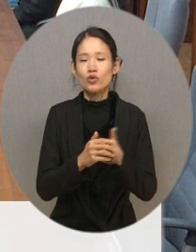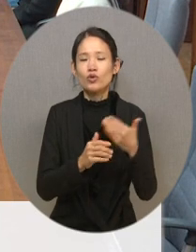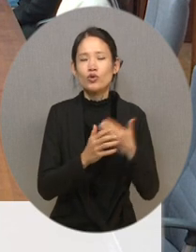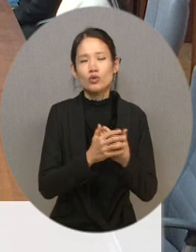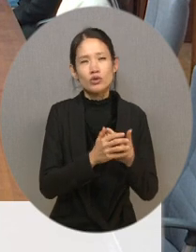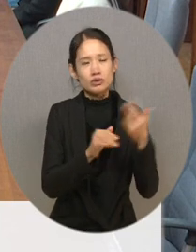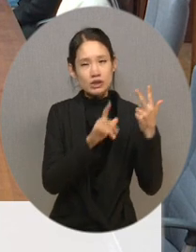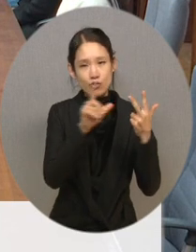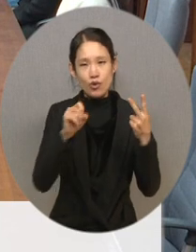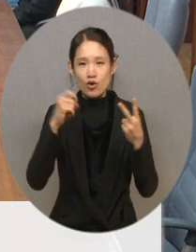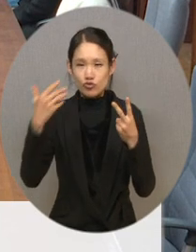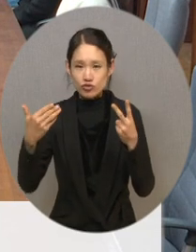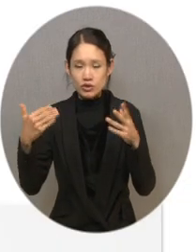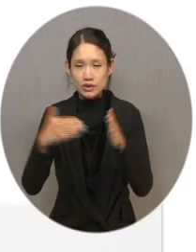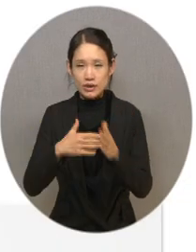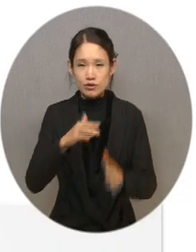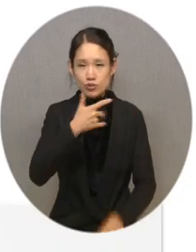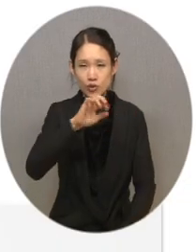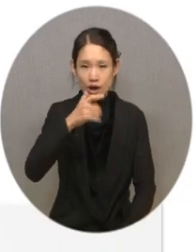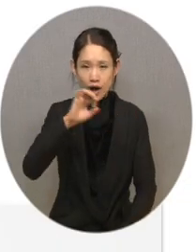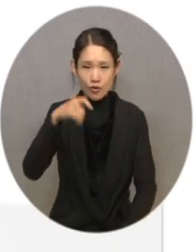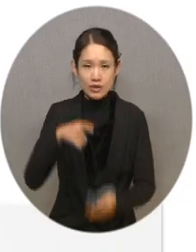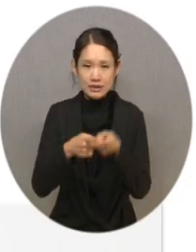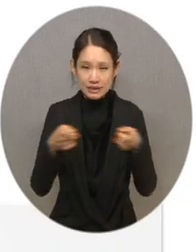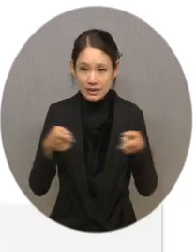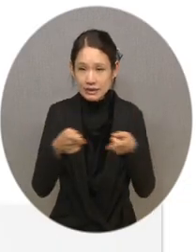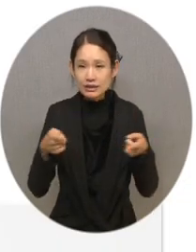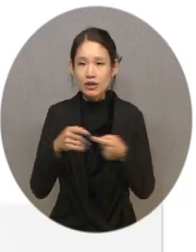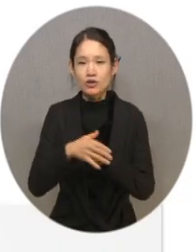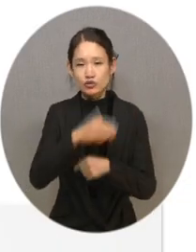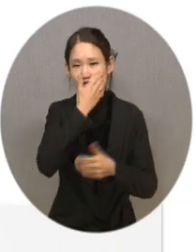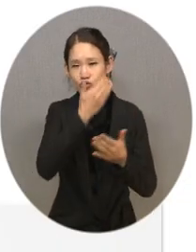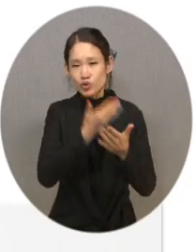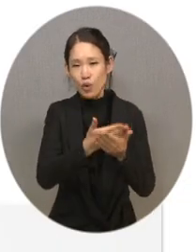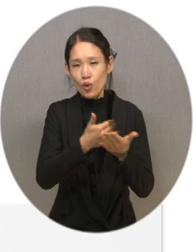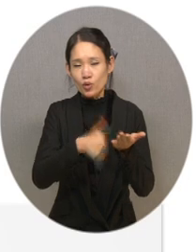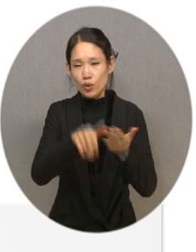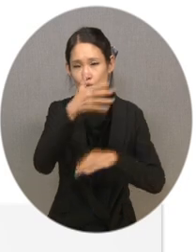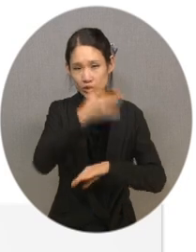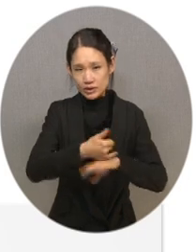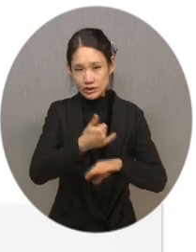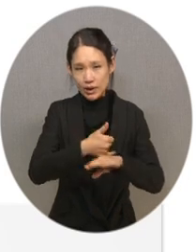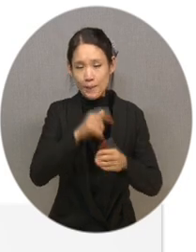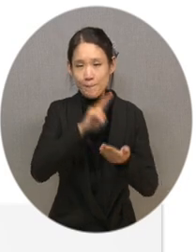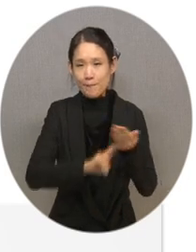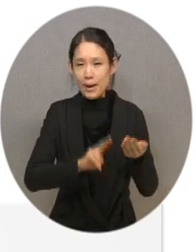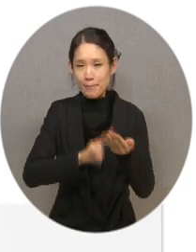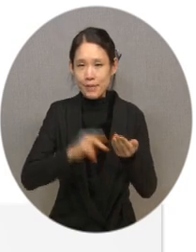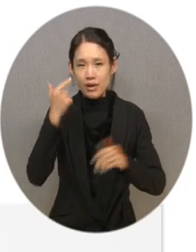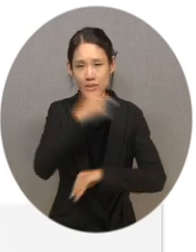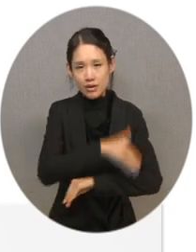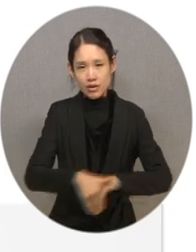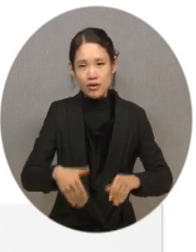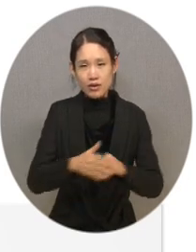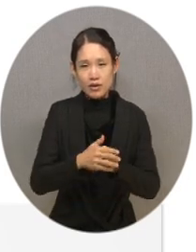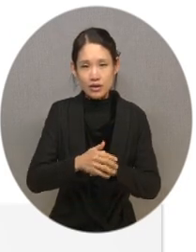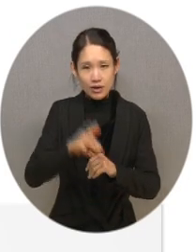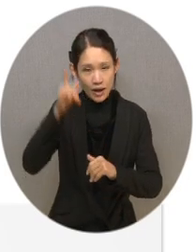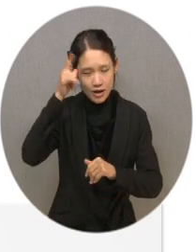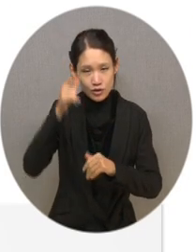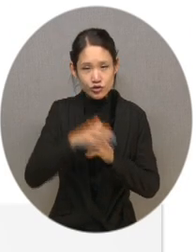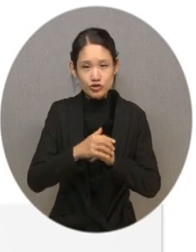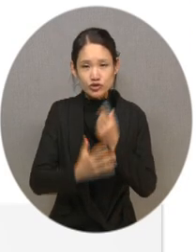롯데아울렛 남학점 1층에서 장흥군의 주요 농특산물을 판매합니다. 장흥군에서 생산한 한우 삼합